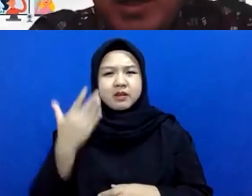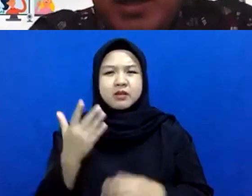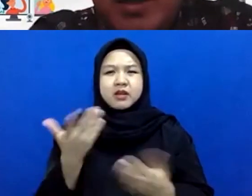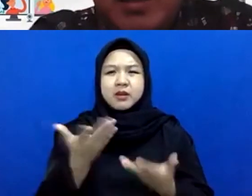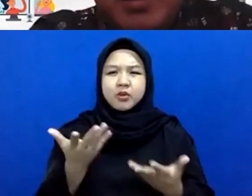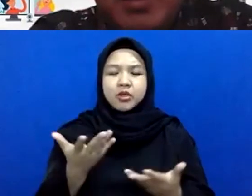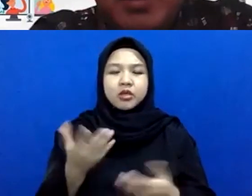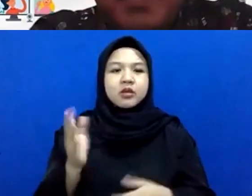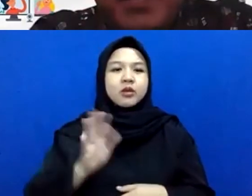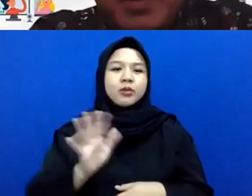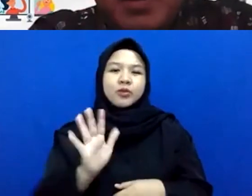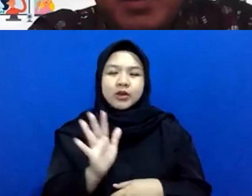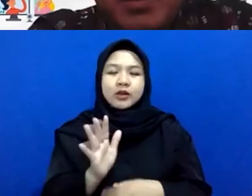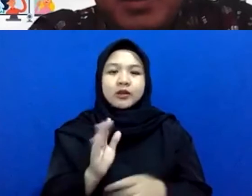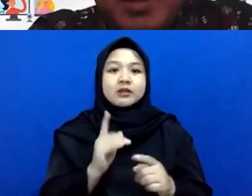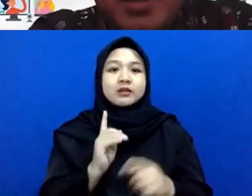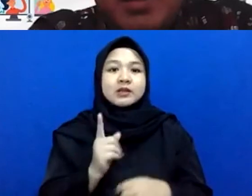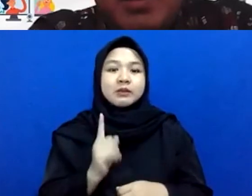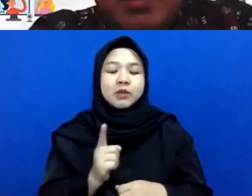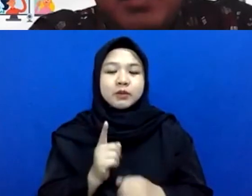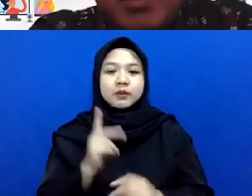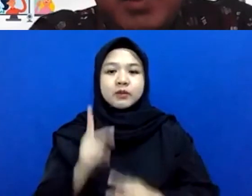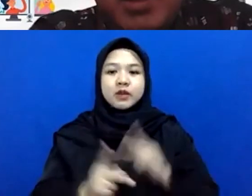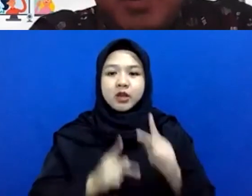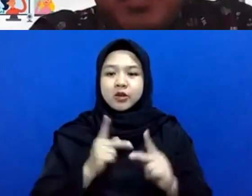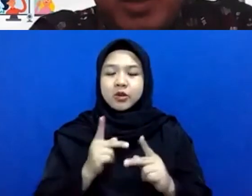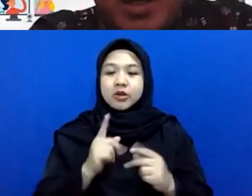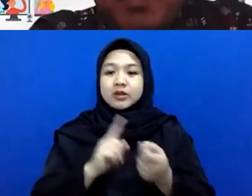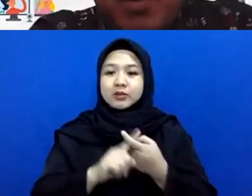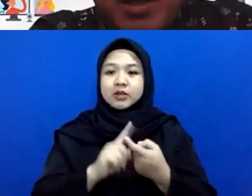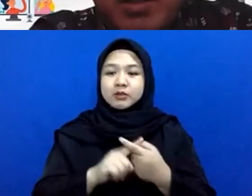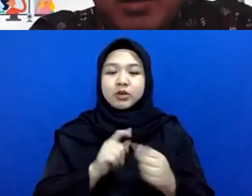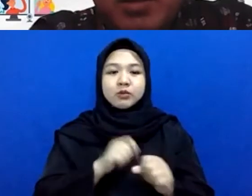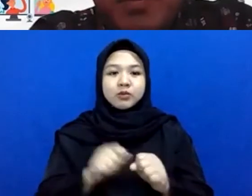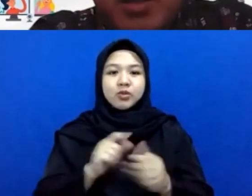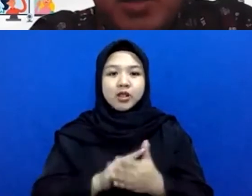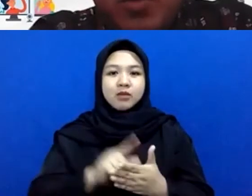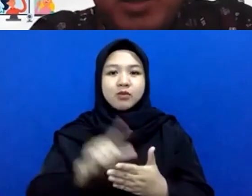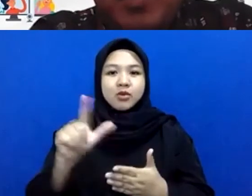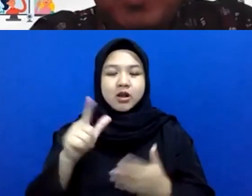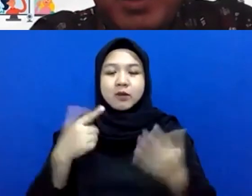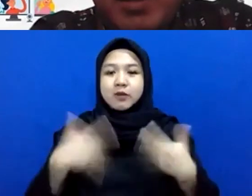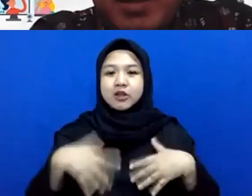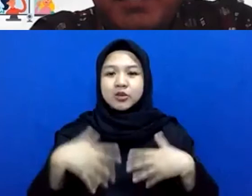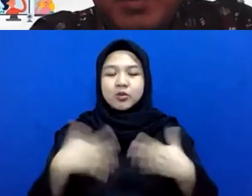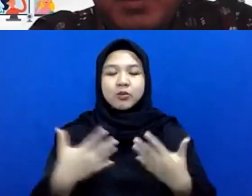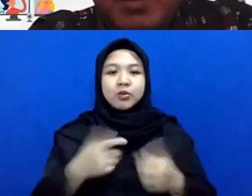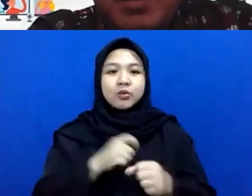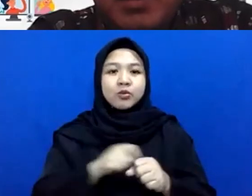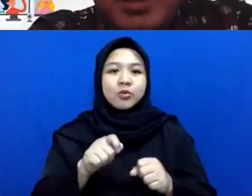gitu, karena ketika teman-teman membuat laporan praktikum ataupun